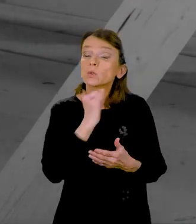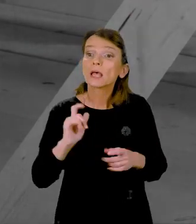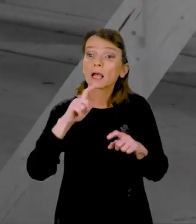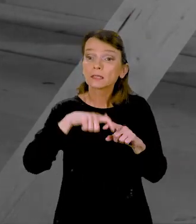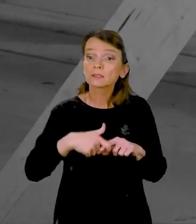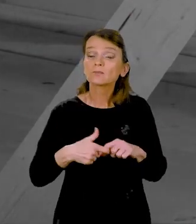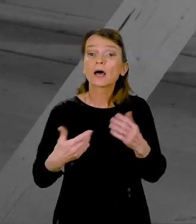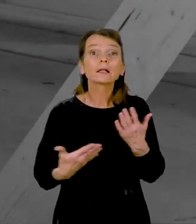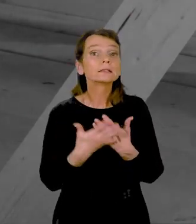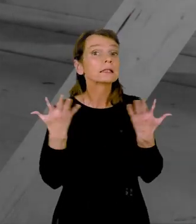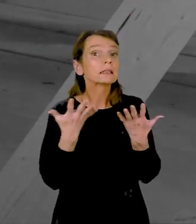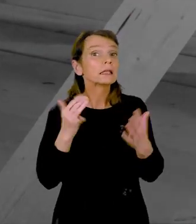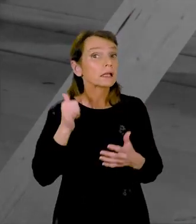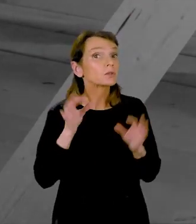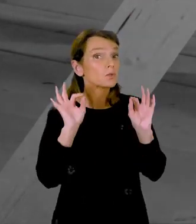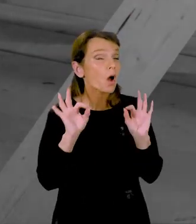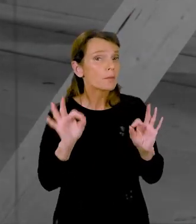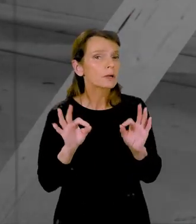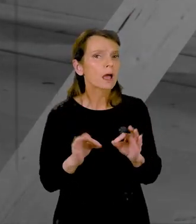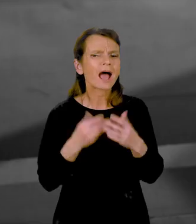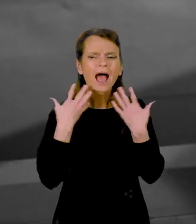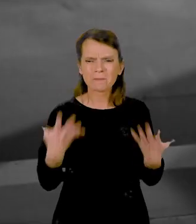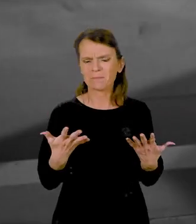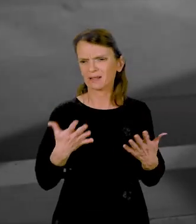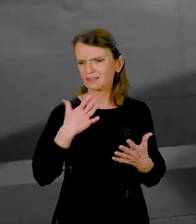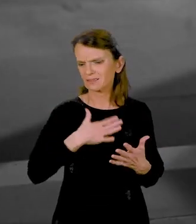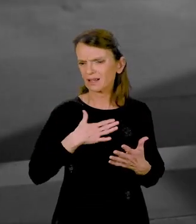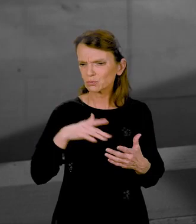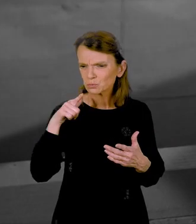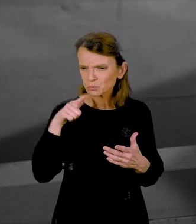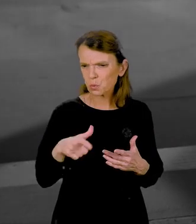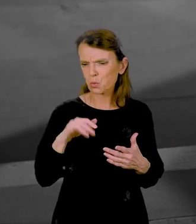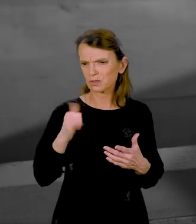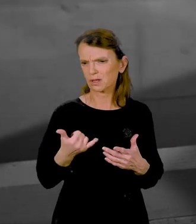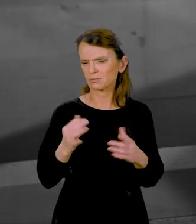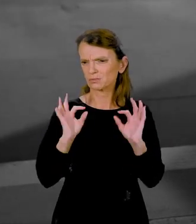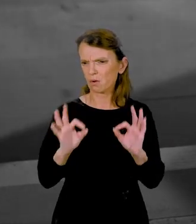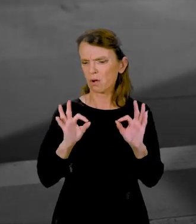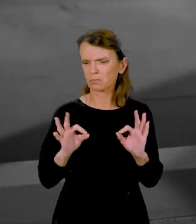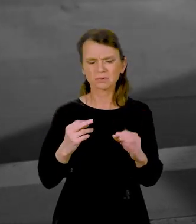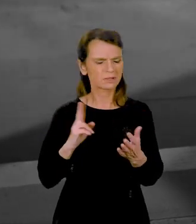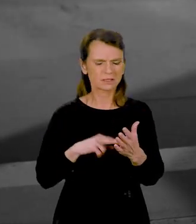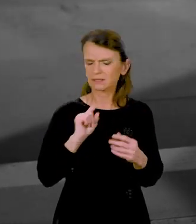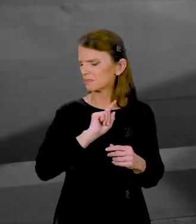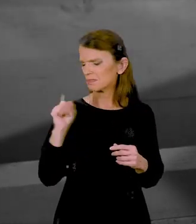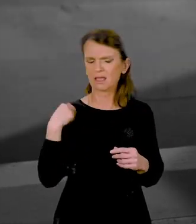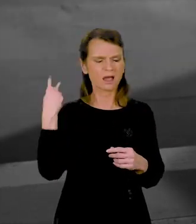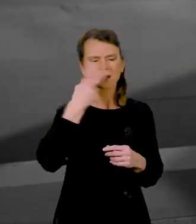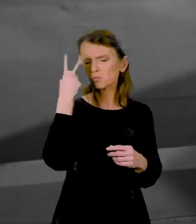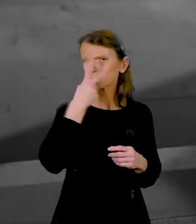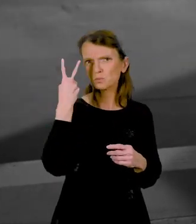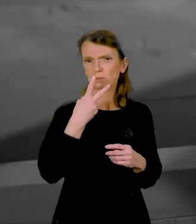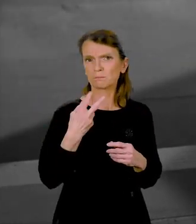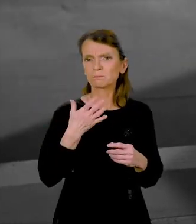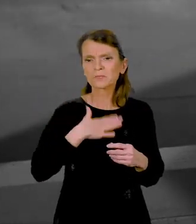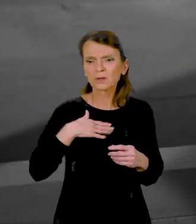dobra. Ampak zakaj bi bilo to lahko dobro? Tega res ne razumem.